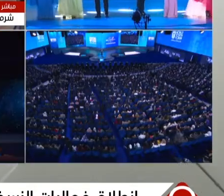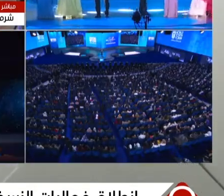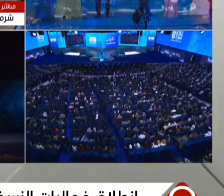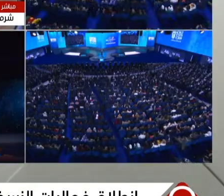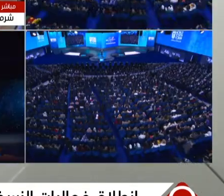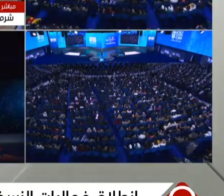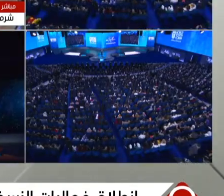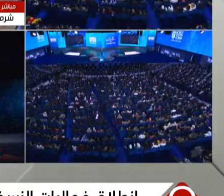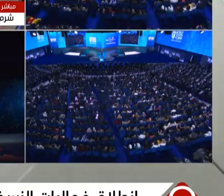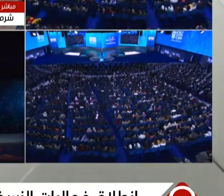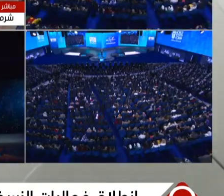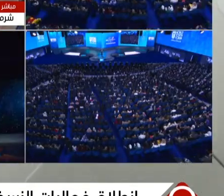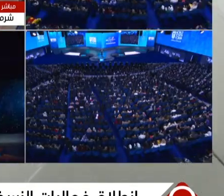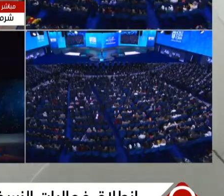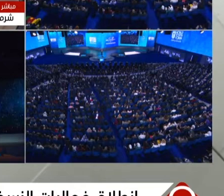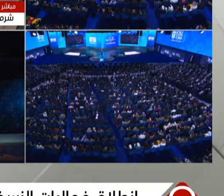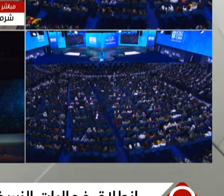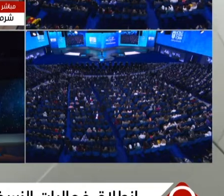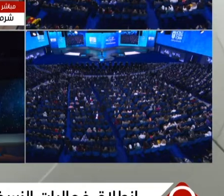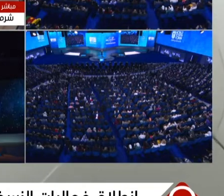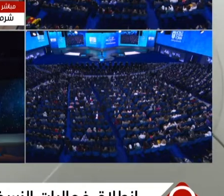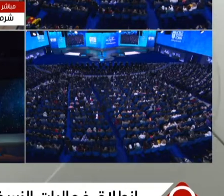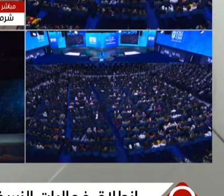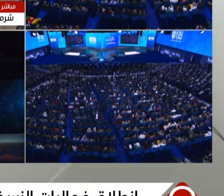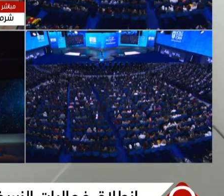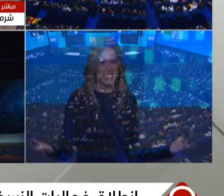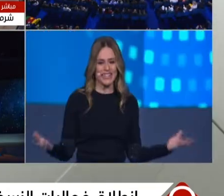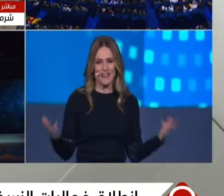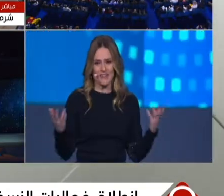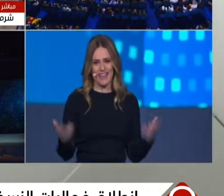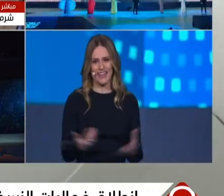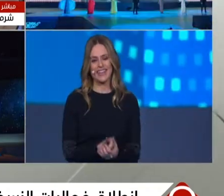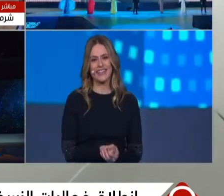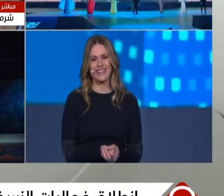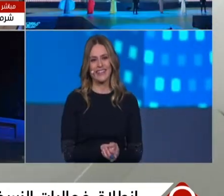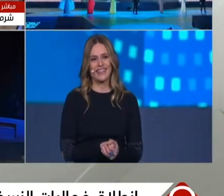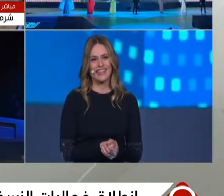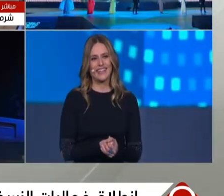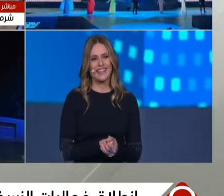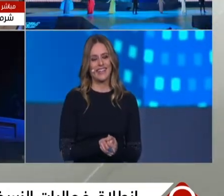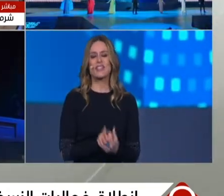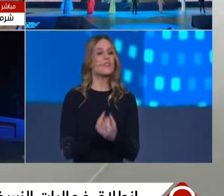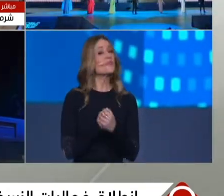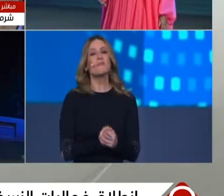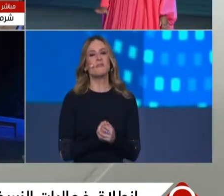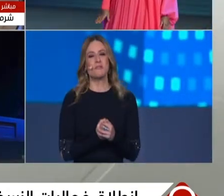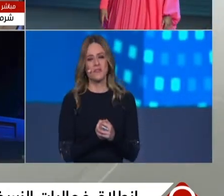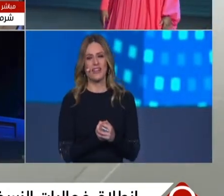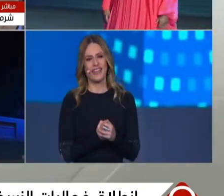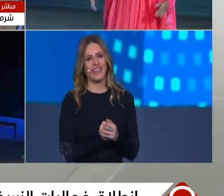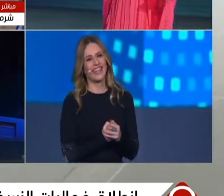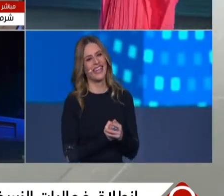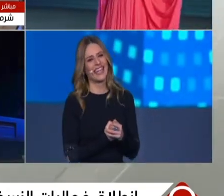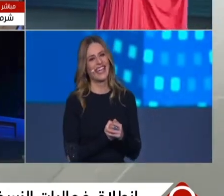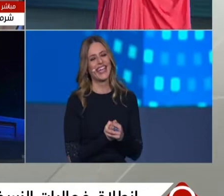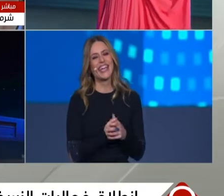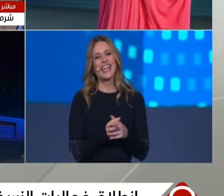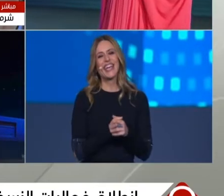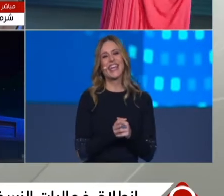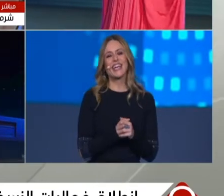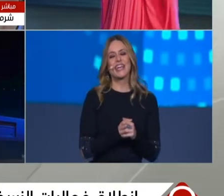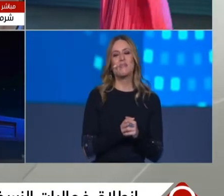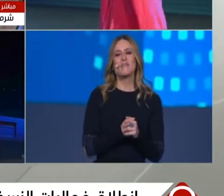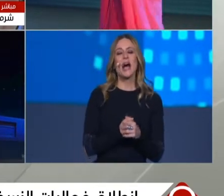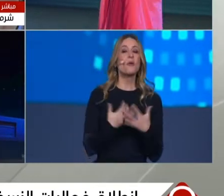قضايا الفلبين ومشاكلها وكيفية حلول بعض من هذه القضايا زي اللي قامت بيها الحكومة الفلبينية، في رأيك كانت ايه اكتر، او